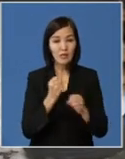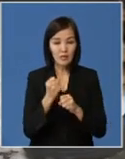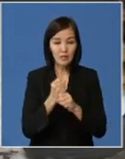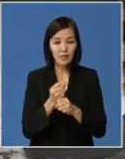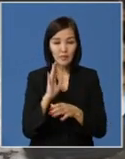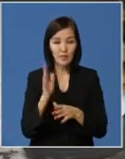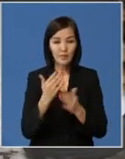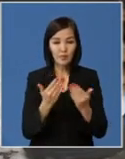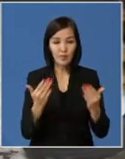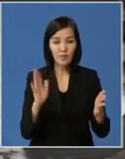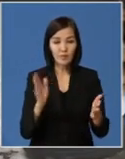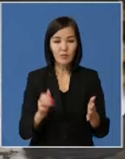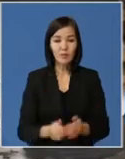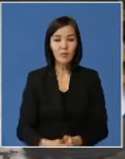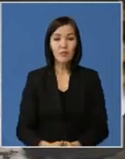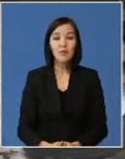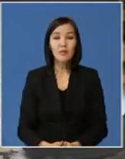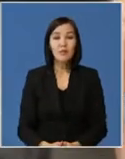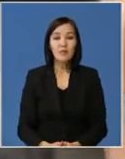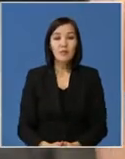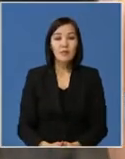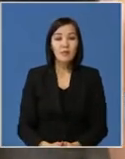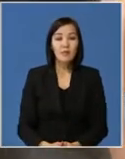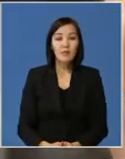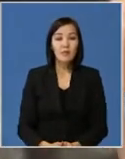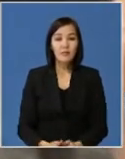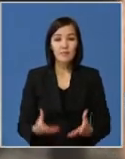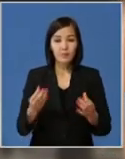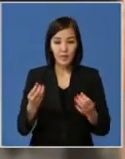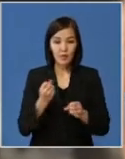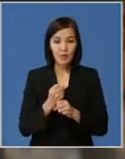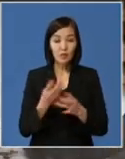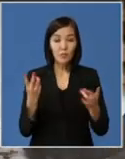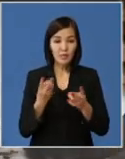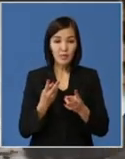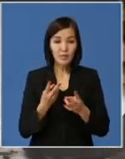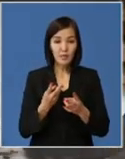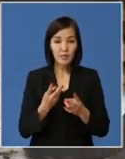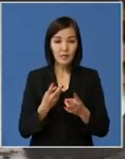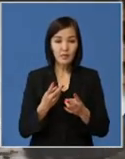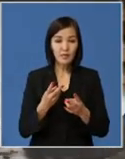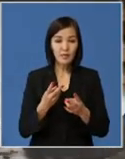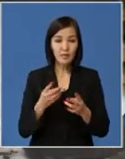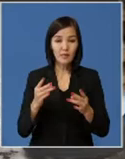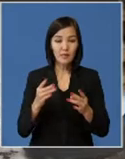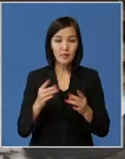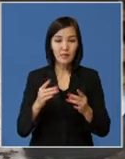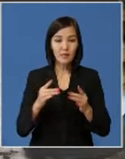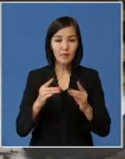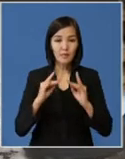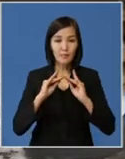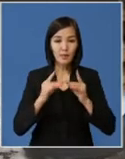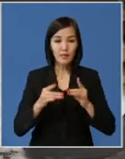да оны жасағанбыз, енді тағы да оны жасауымыз керек болып тұрды. Бесік бар қазақи соларды да